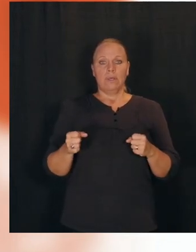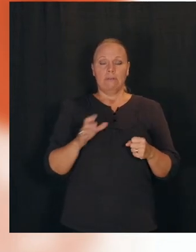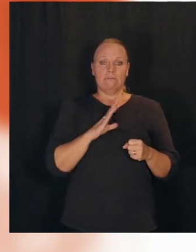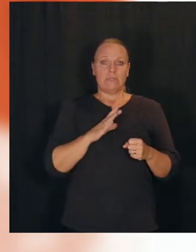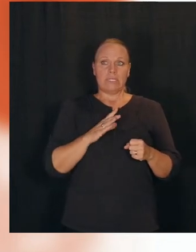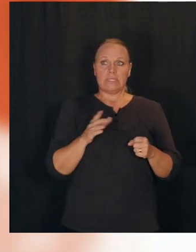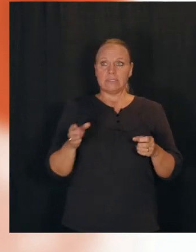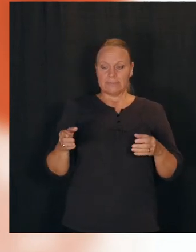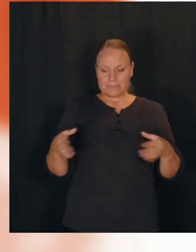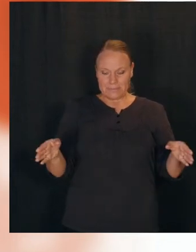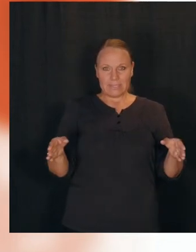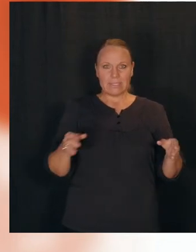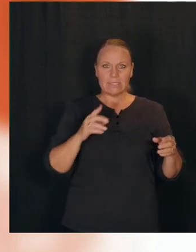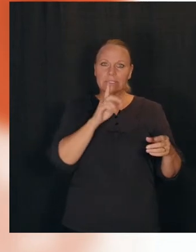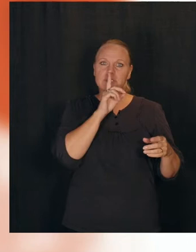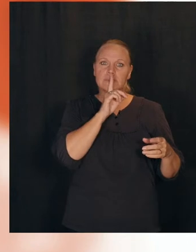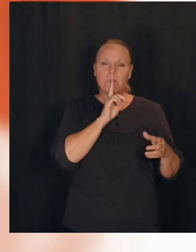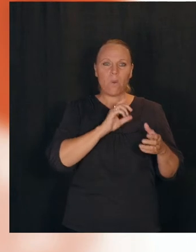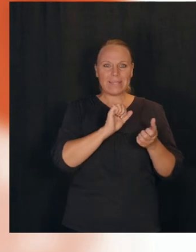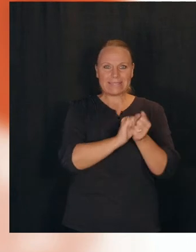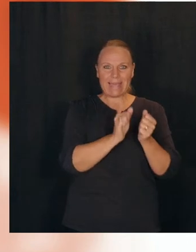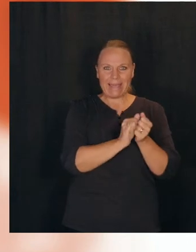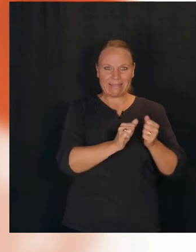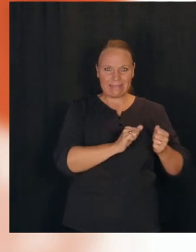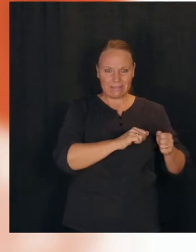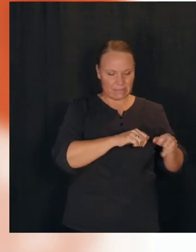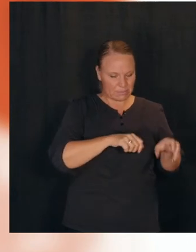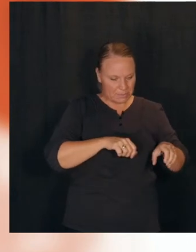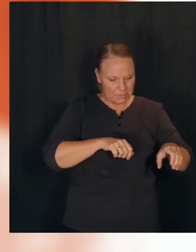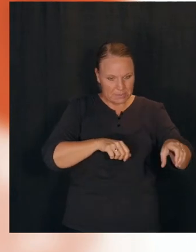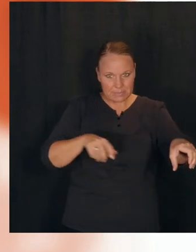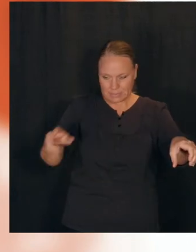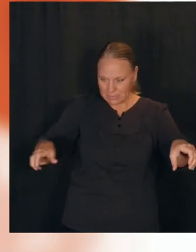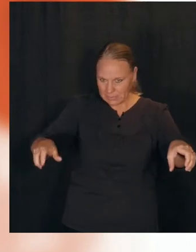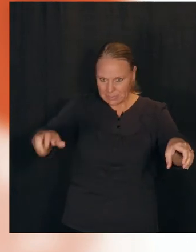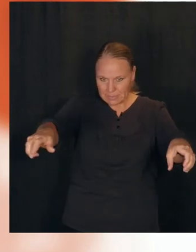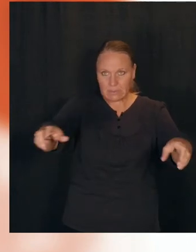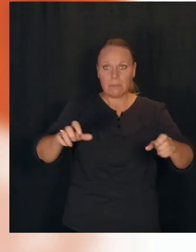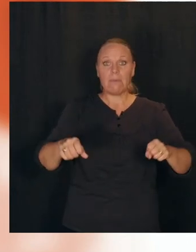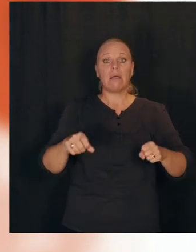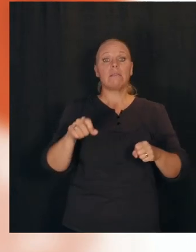smågatsten medan den vägen där de allra flesta går.